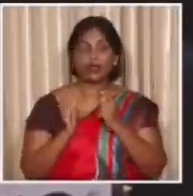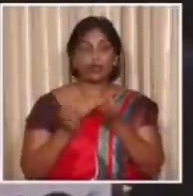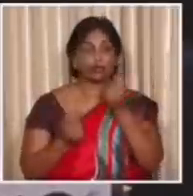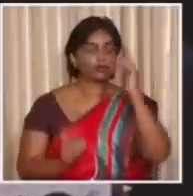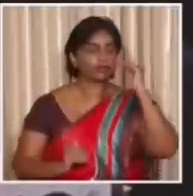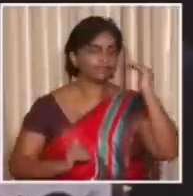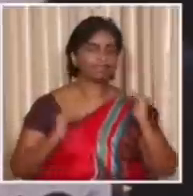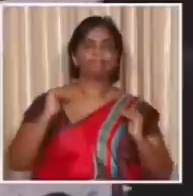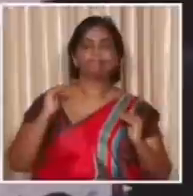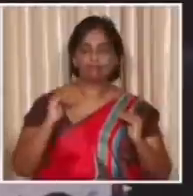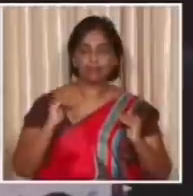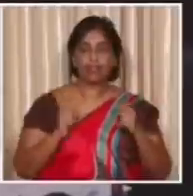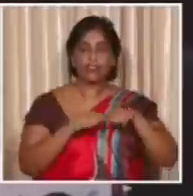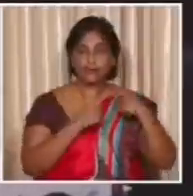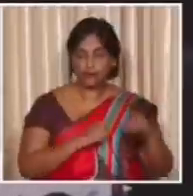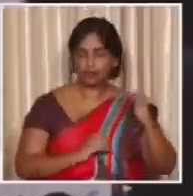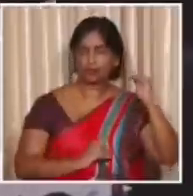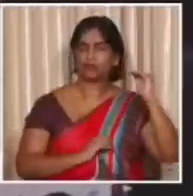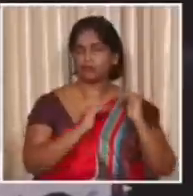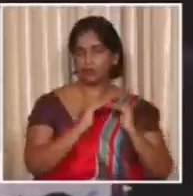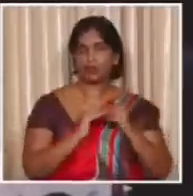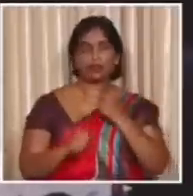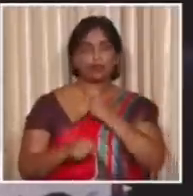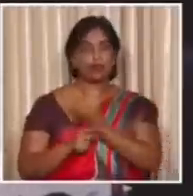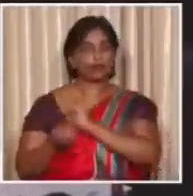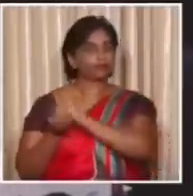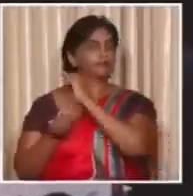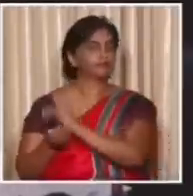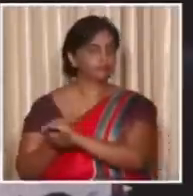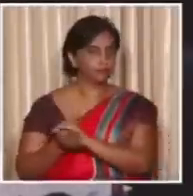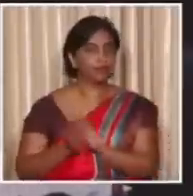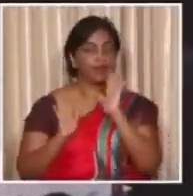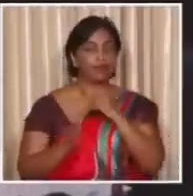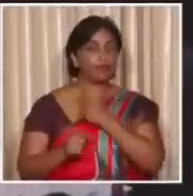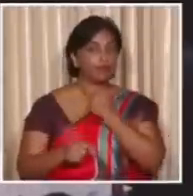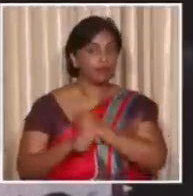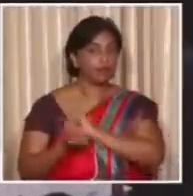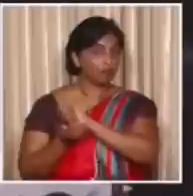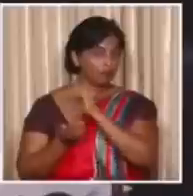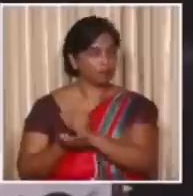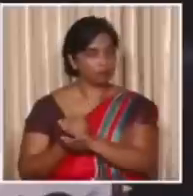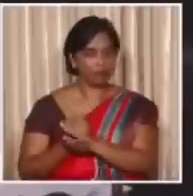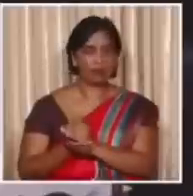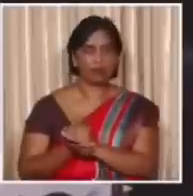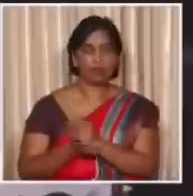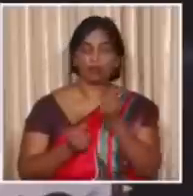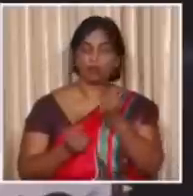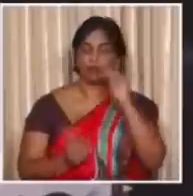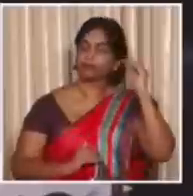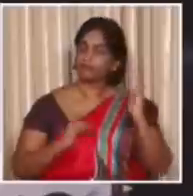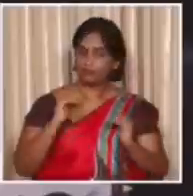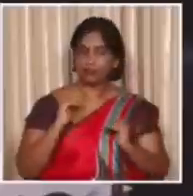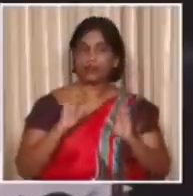කරන්න ගෙවුම් ශේෂ ගිණුම තුලනය කරන්න භාණ්ඩාගාර account එක තුලනය කරන්න හැබැයි භාණ්ඩාගාර account එක තුලනය වෙයි ගෙවුම් ශේෂය තුලනය